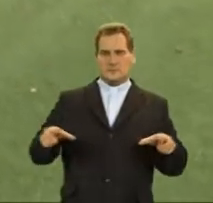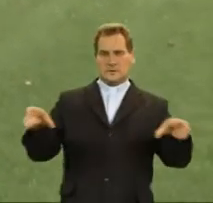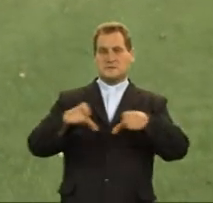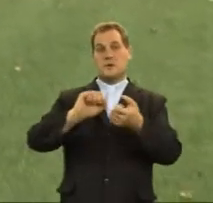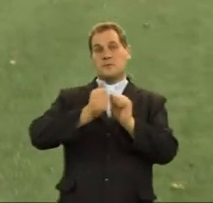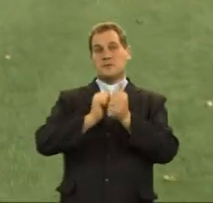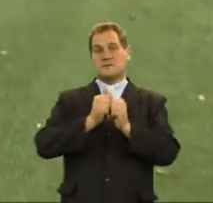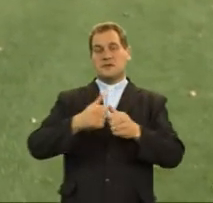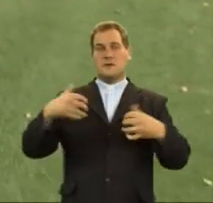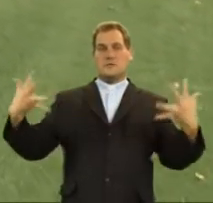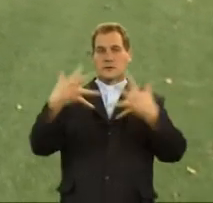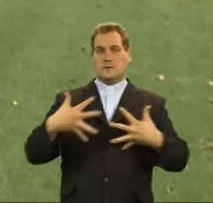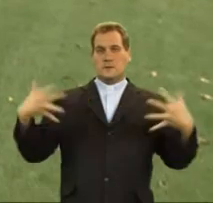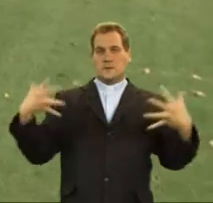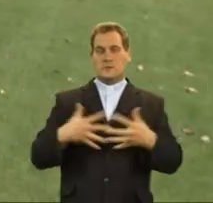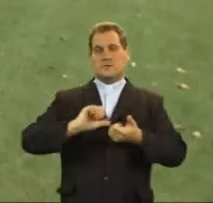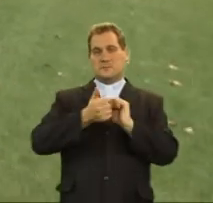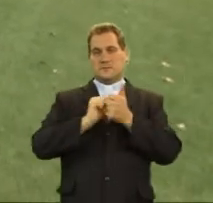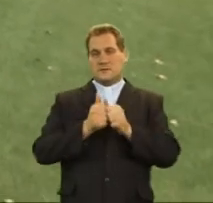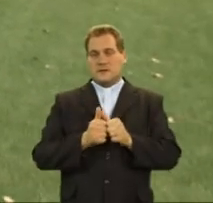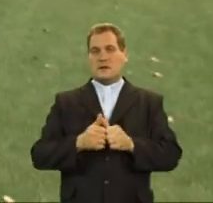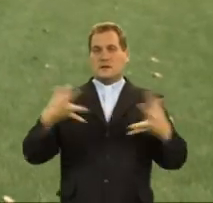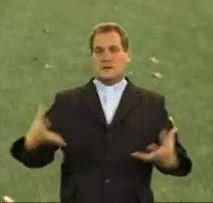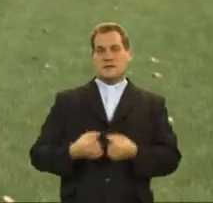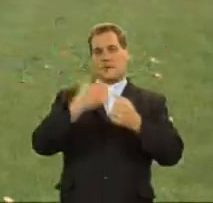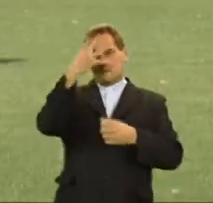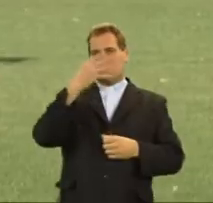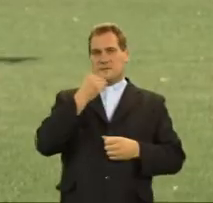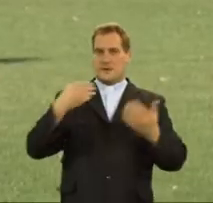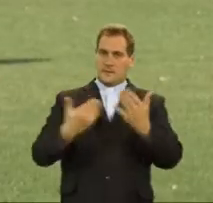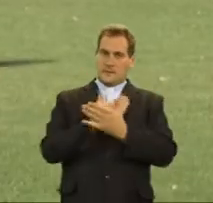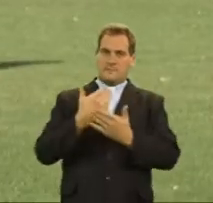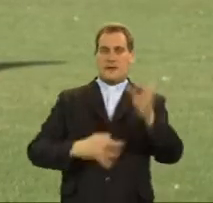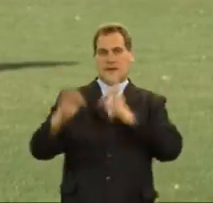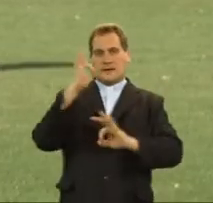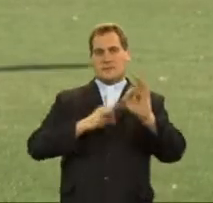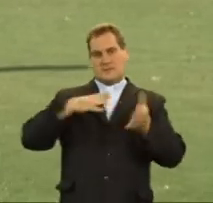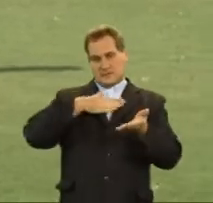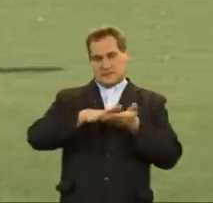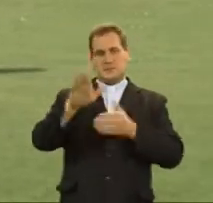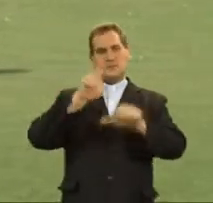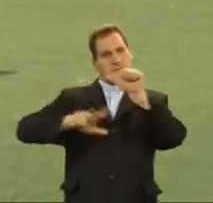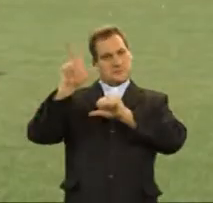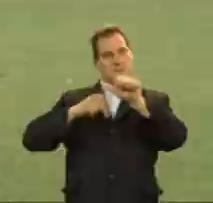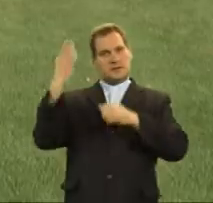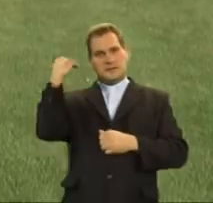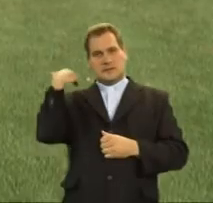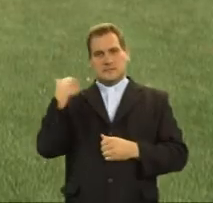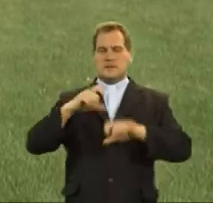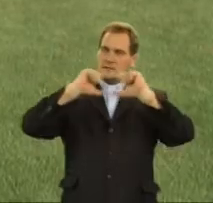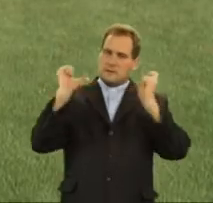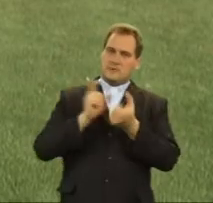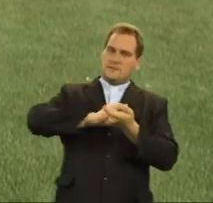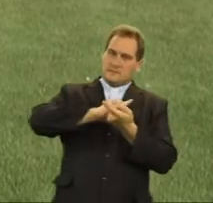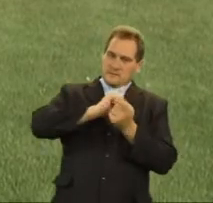Stadion Piotrkowskiego Klubu Sportowego Polonia w ostatnich latach zyskał nowe oblicze. Prace remontowe na Polonii rozpoczęto 3 lata temu. Całkowicie